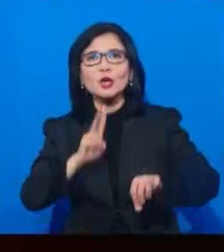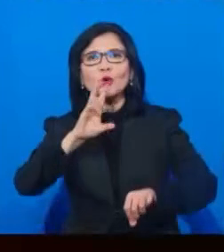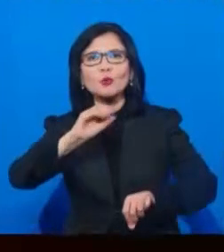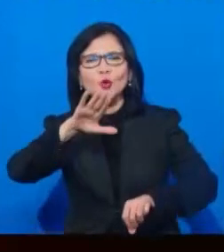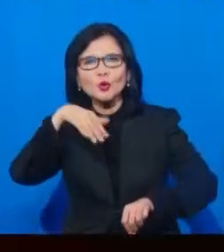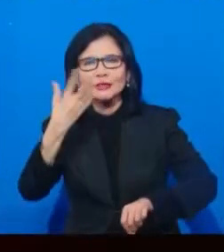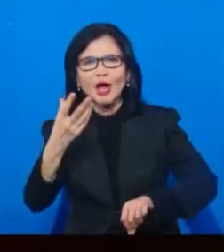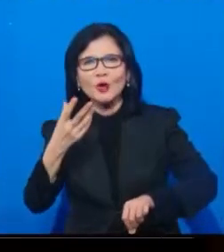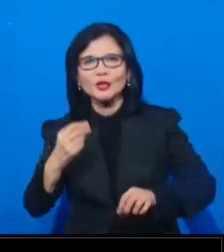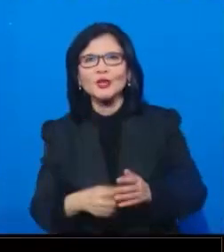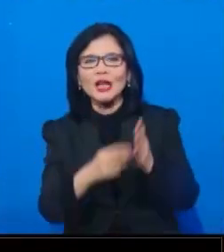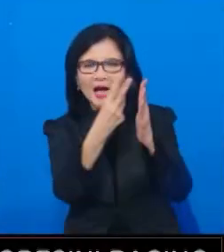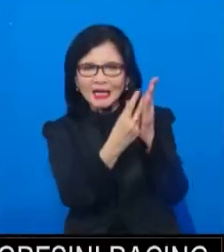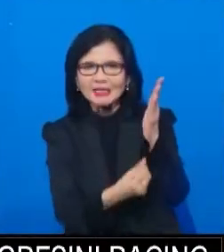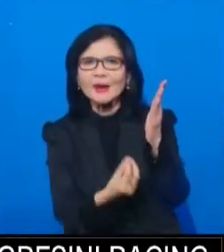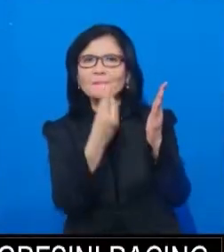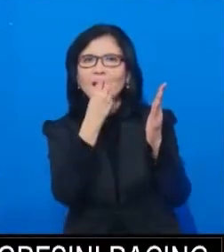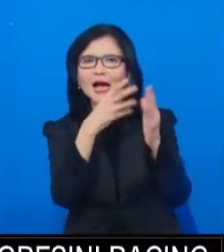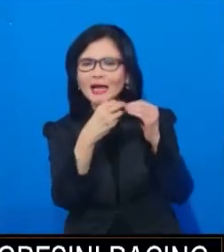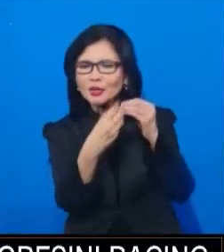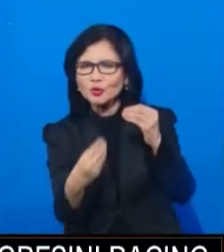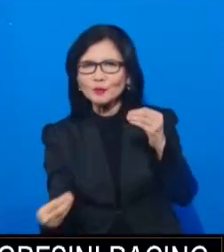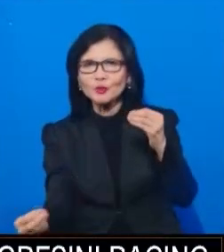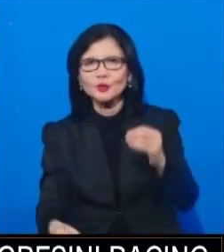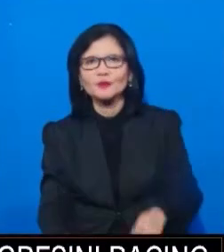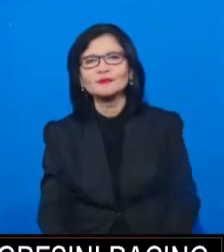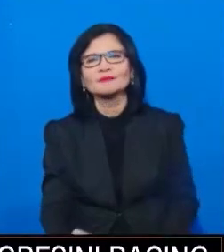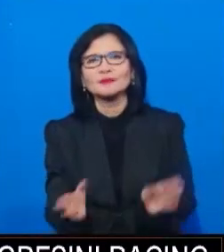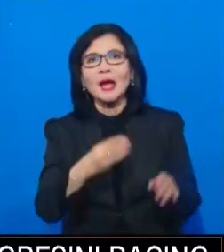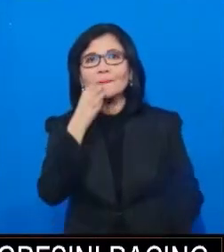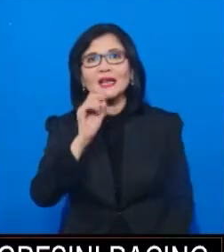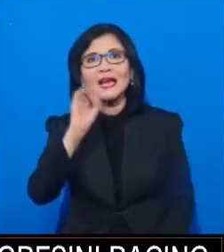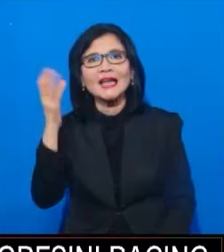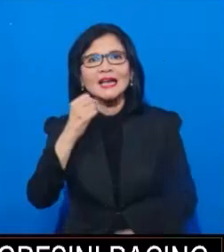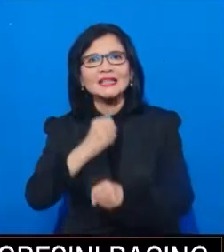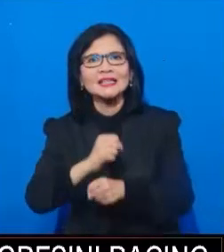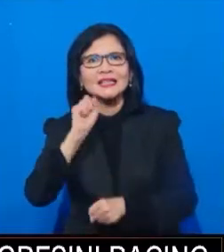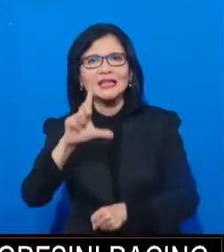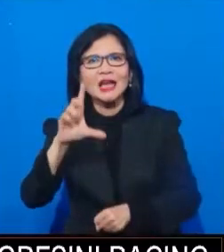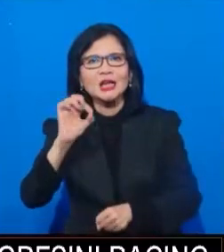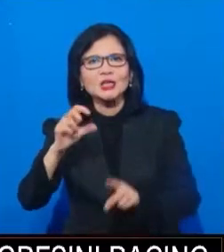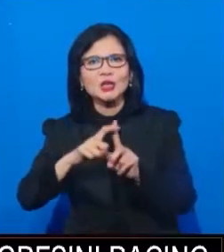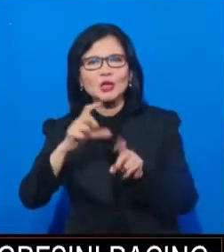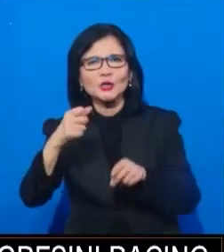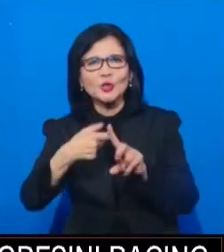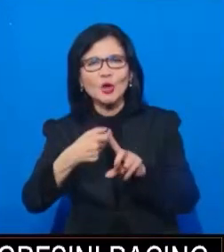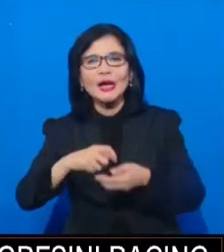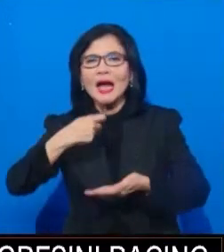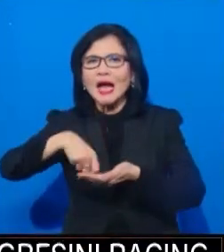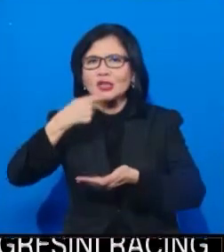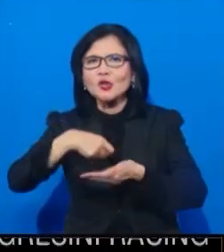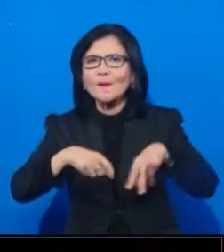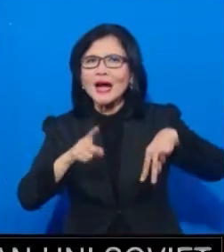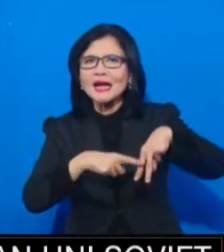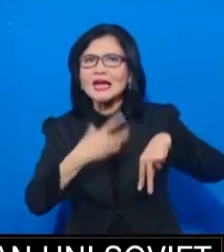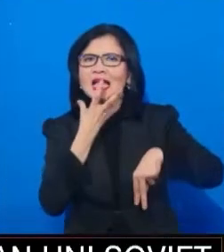resep turun-temurun. Nah, olahan favorit lainnya juga ada nih di Glodok, Jakarta. Ada sop kaki kambing dengan ragam pilihan